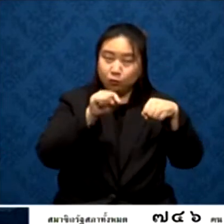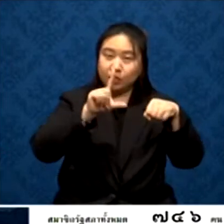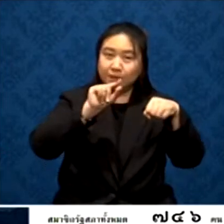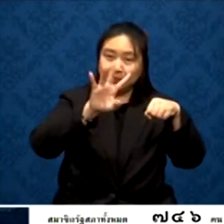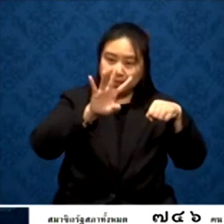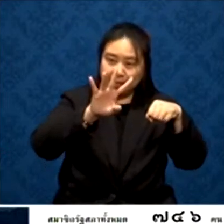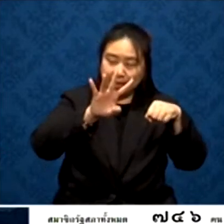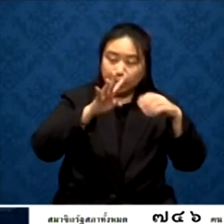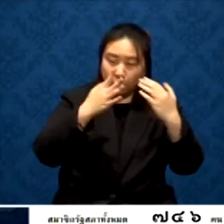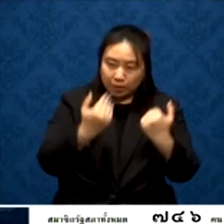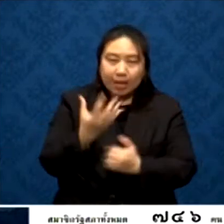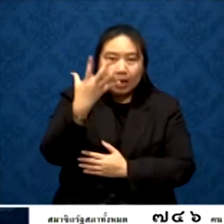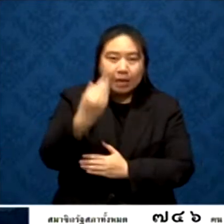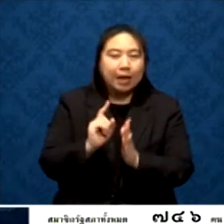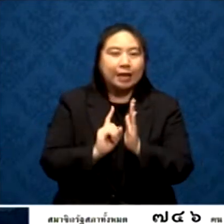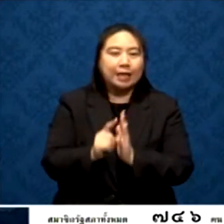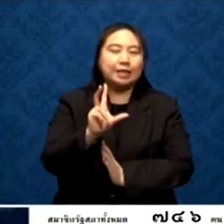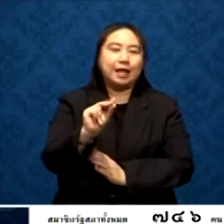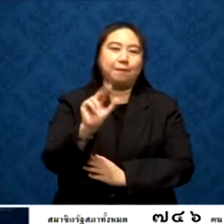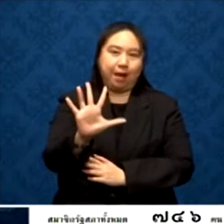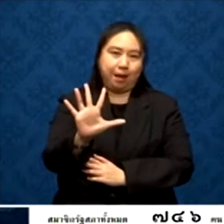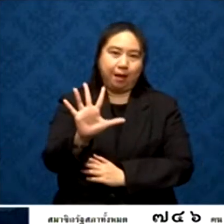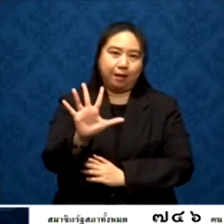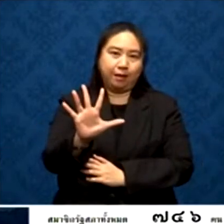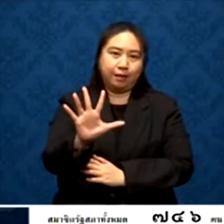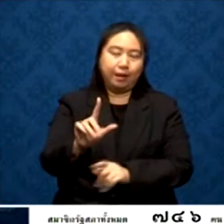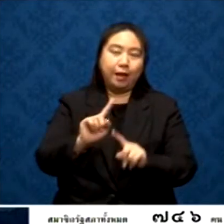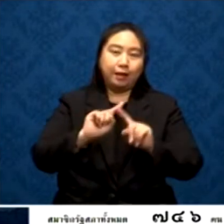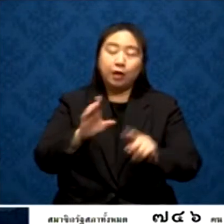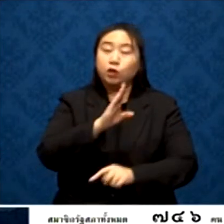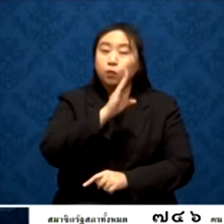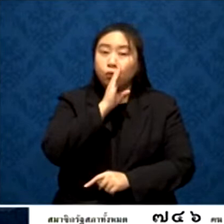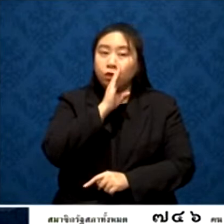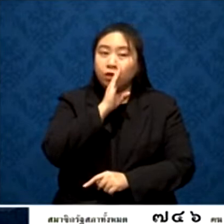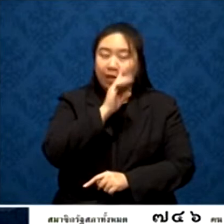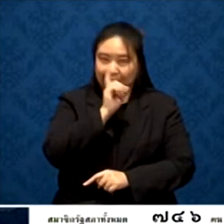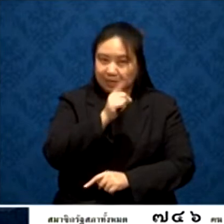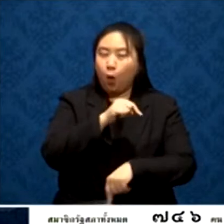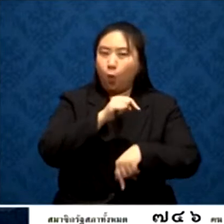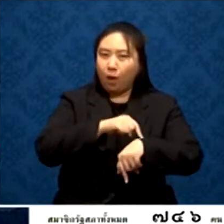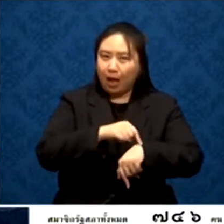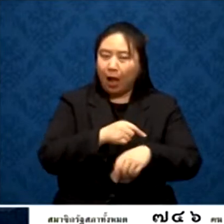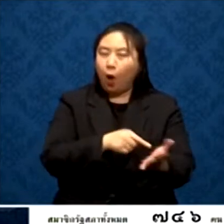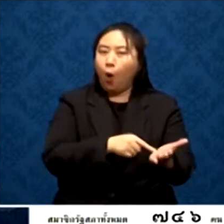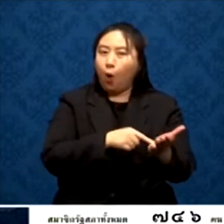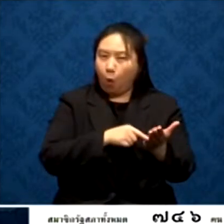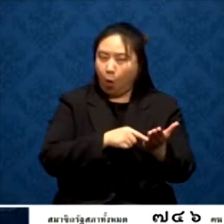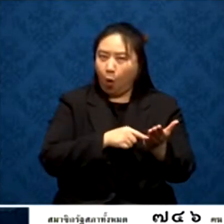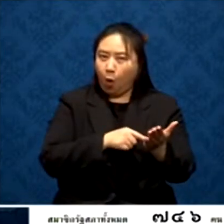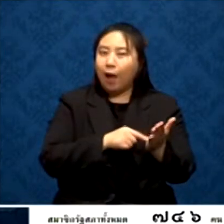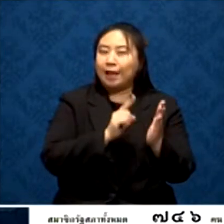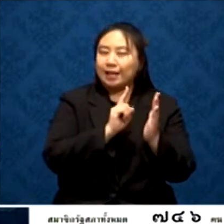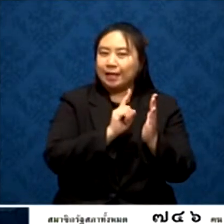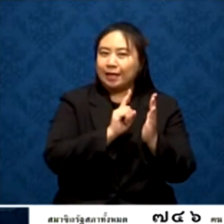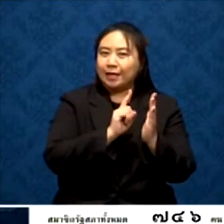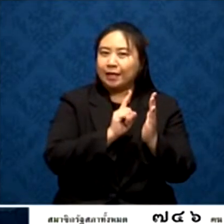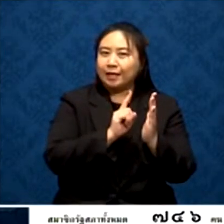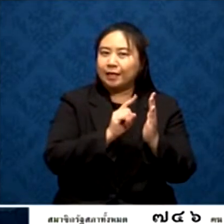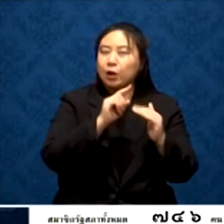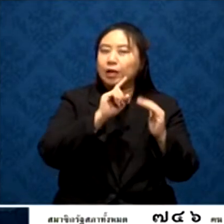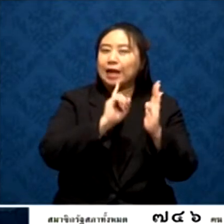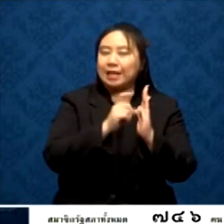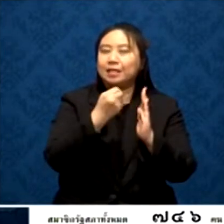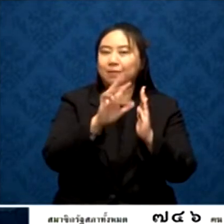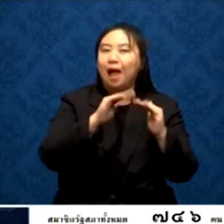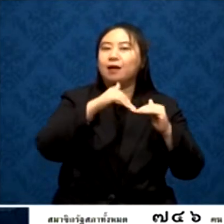35นาทีแต่ถ้าพูดตามเวลาที่เขาขอมาเนี่ย50นาทีเกิน15นาทีครับแต่ทางฝ่ายรั